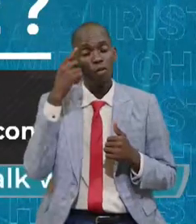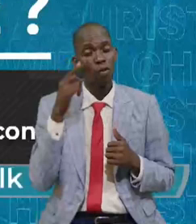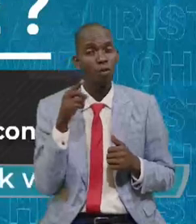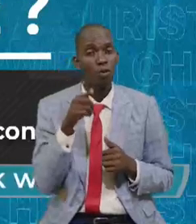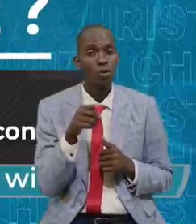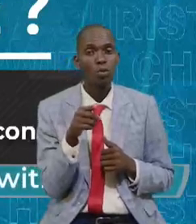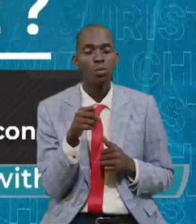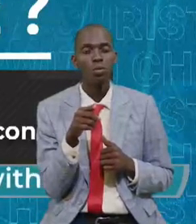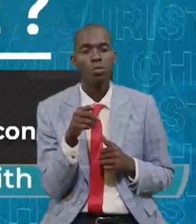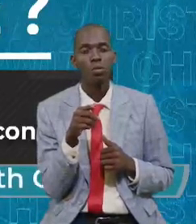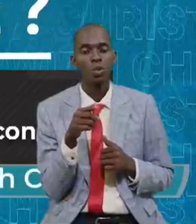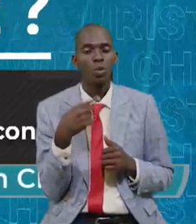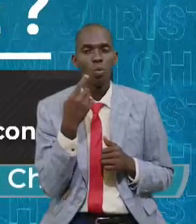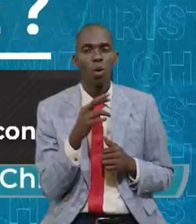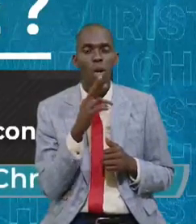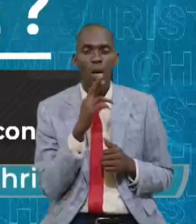l'information exacte.